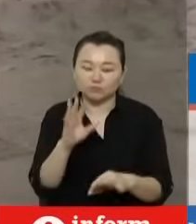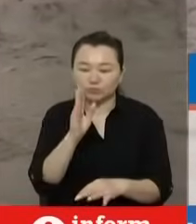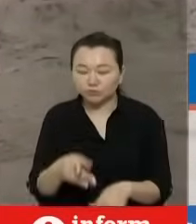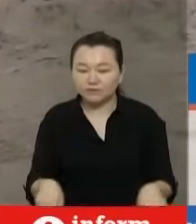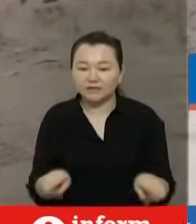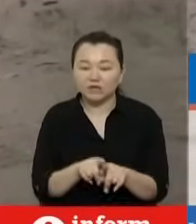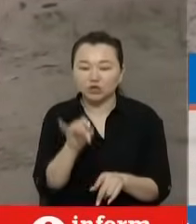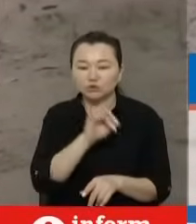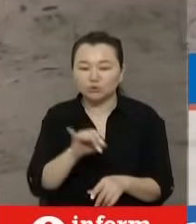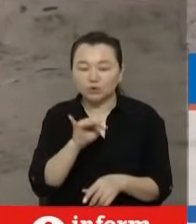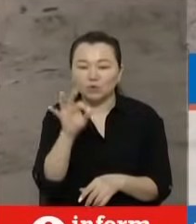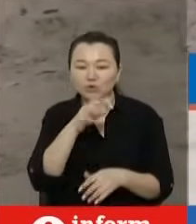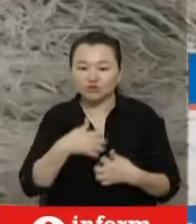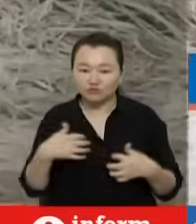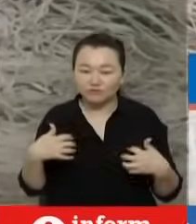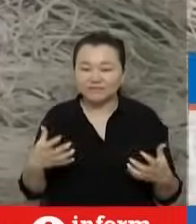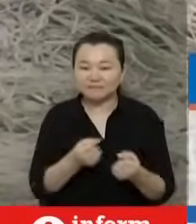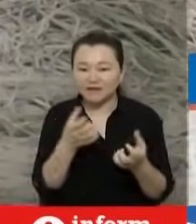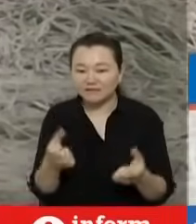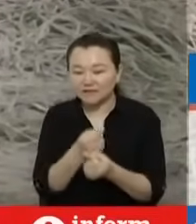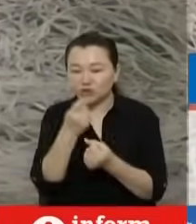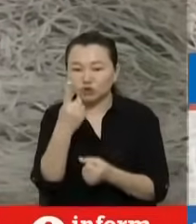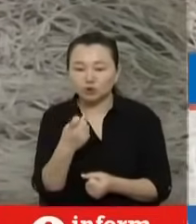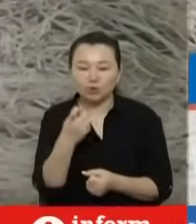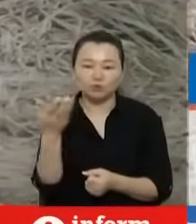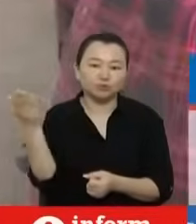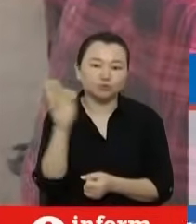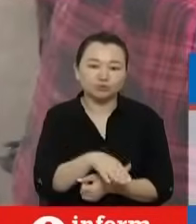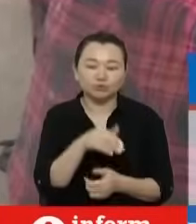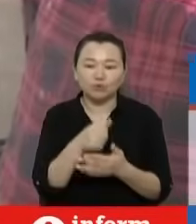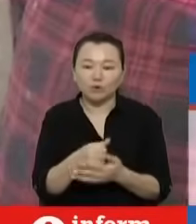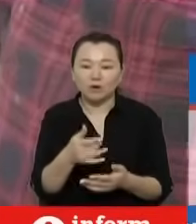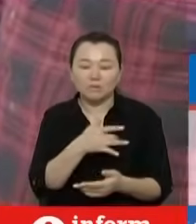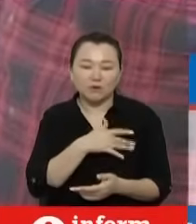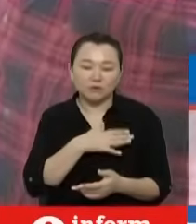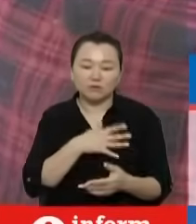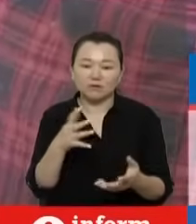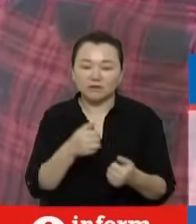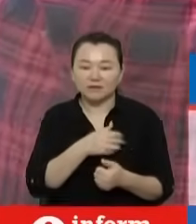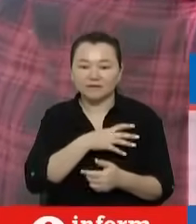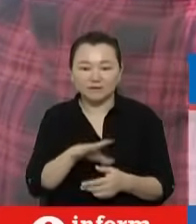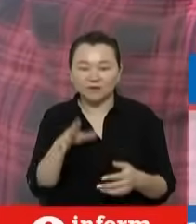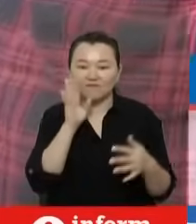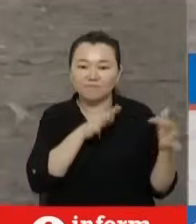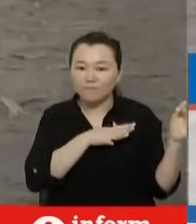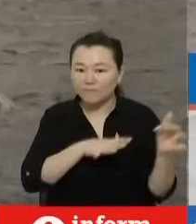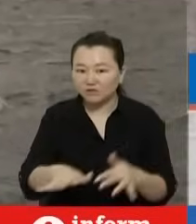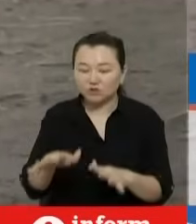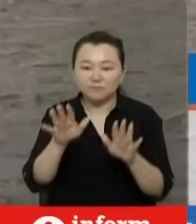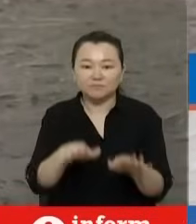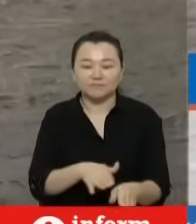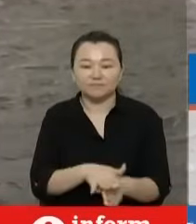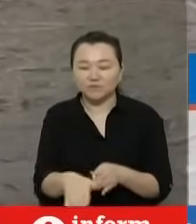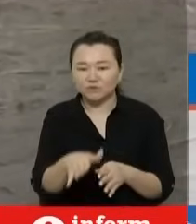таких историй о четвероногих эвакуированных сотни. К счастью, до приюта не добралась большая вода. Сейчас он переполнен. Кто-то